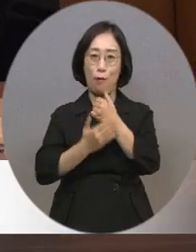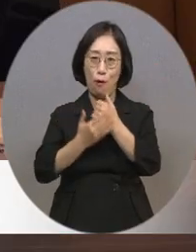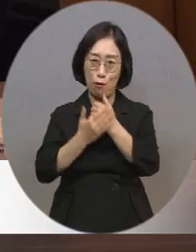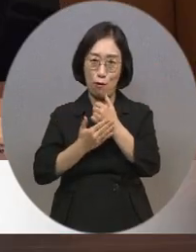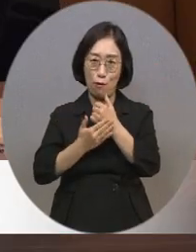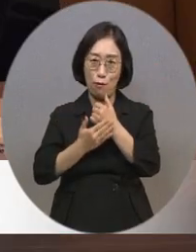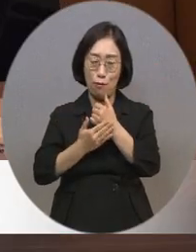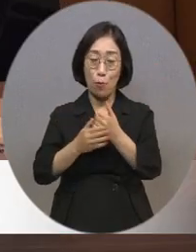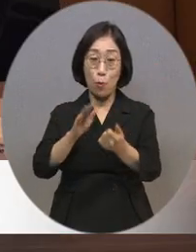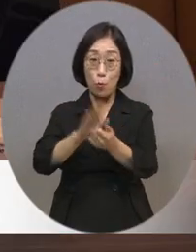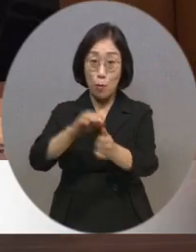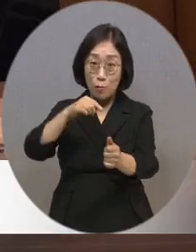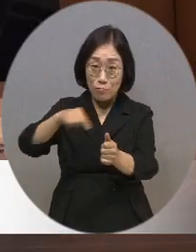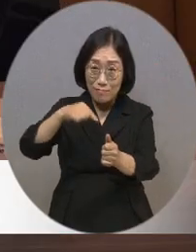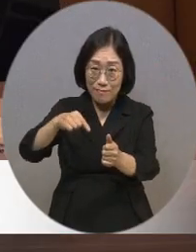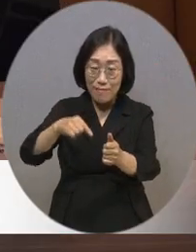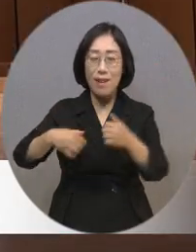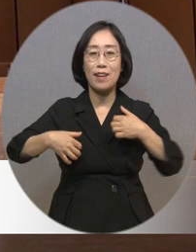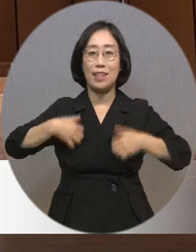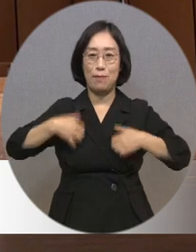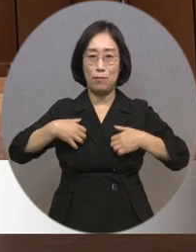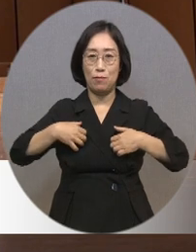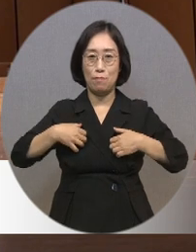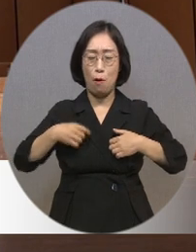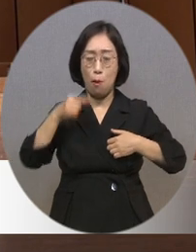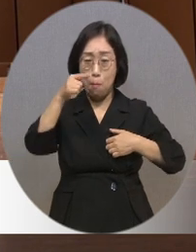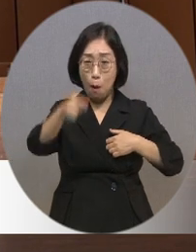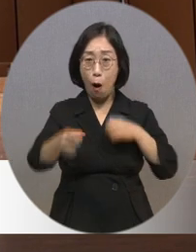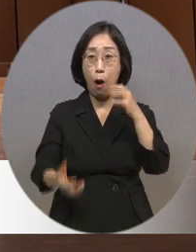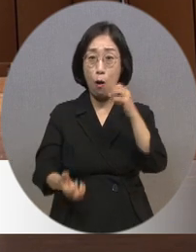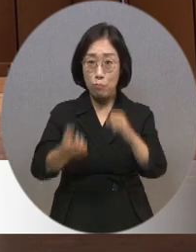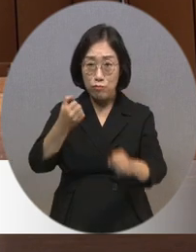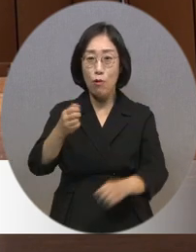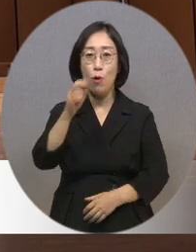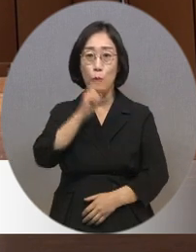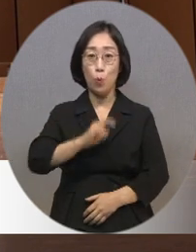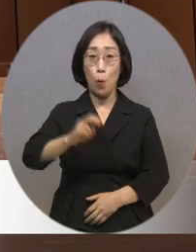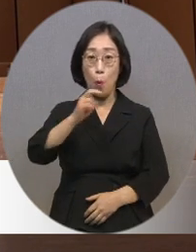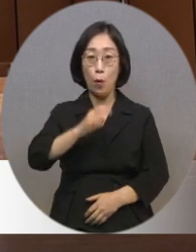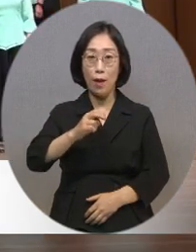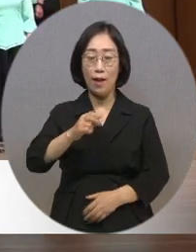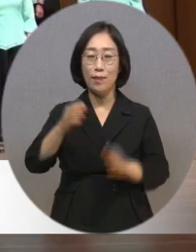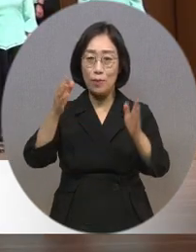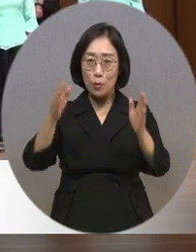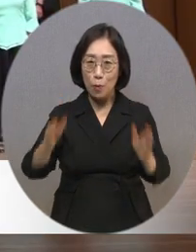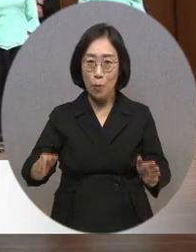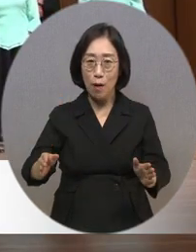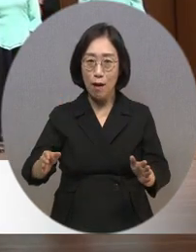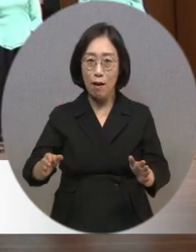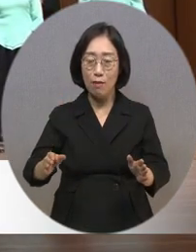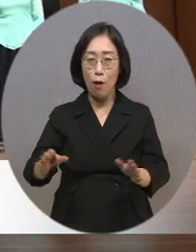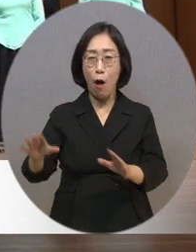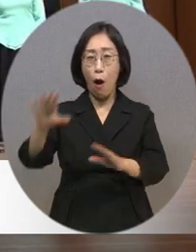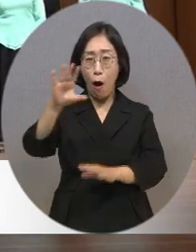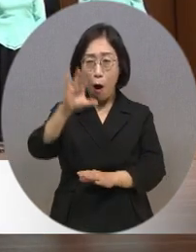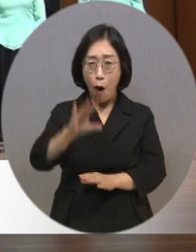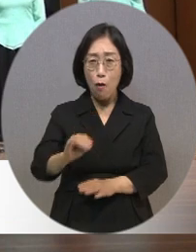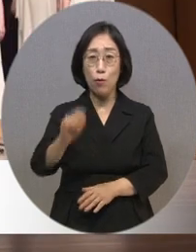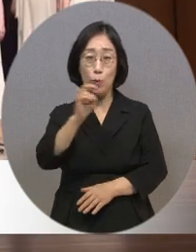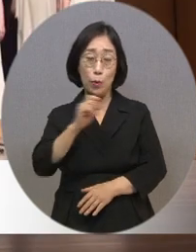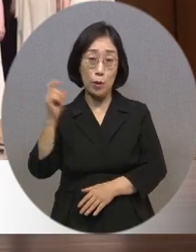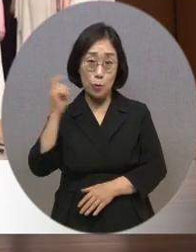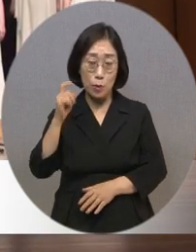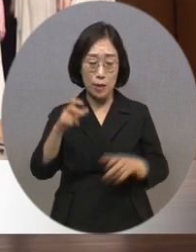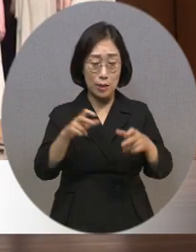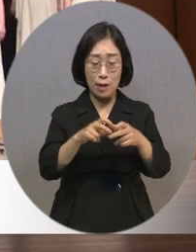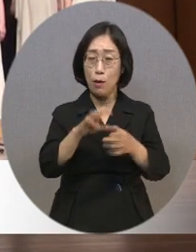이들에게는 기쁨입니다. 먼 곳도 기쁨으로 달려가 무대에 올라 노래하는 그 시간, 그 하모니는 장애인과 비장애인의